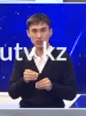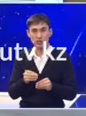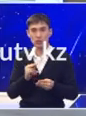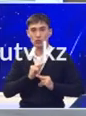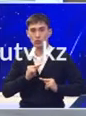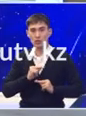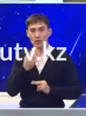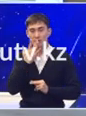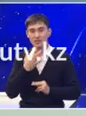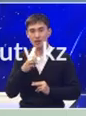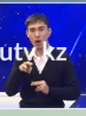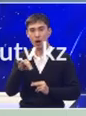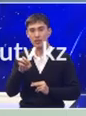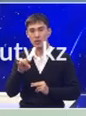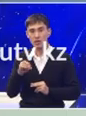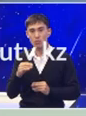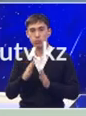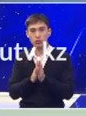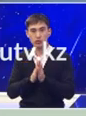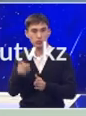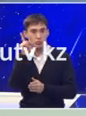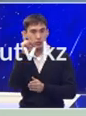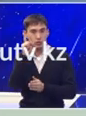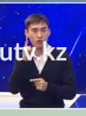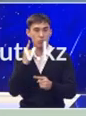палаты предпринимателей просят обращаться по контактным номерам